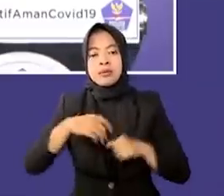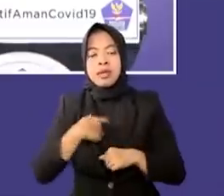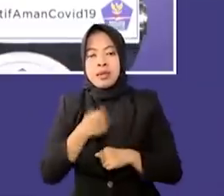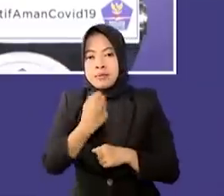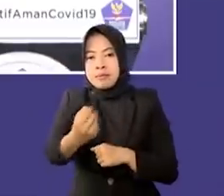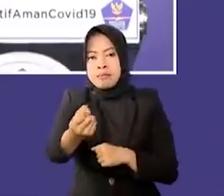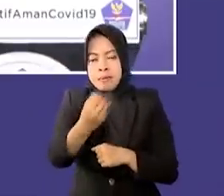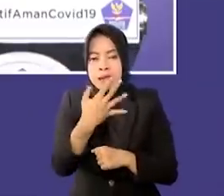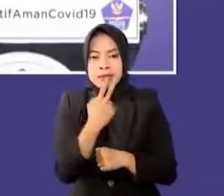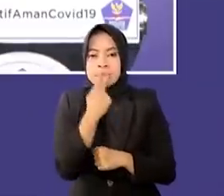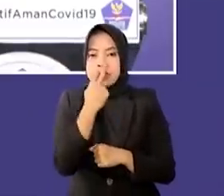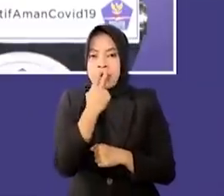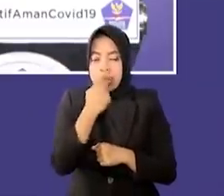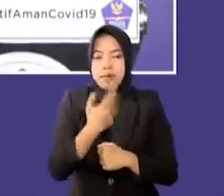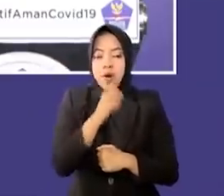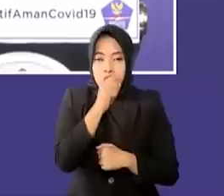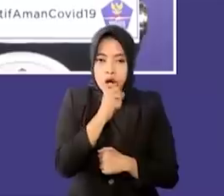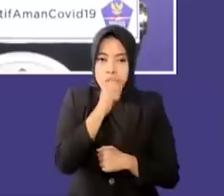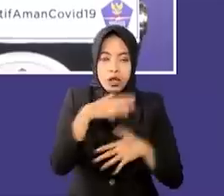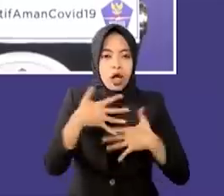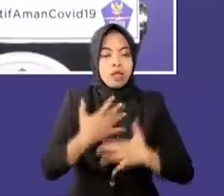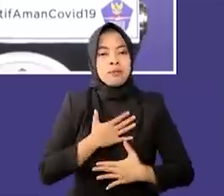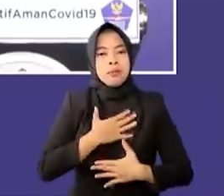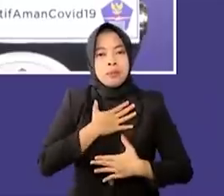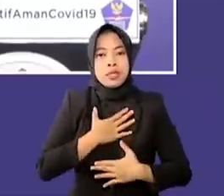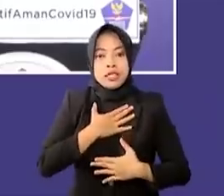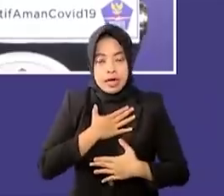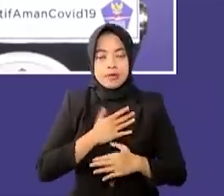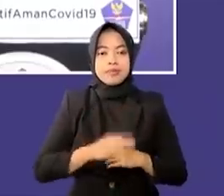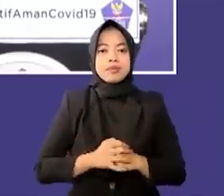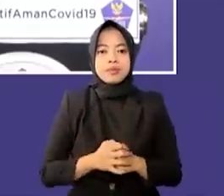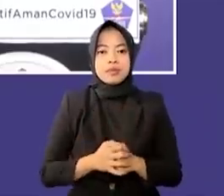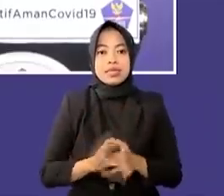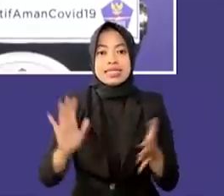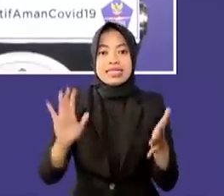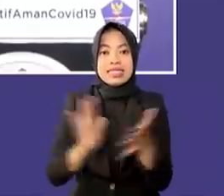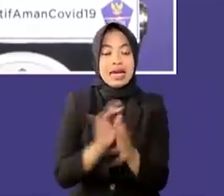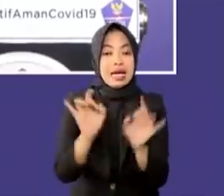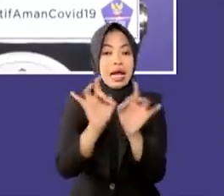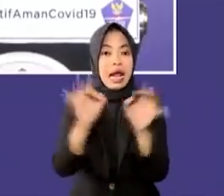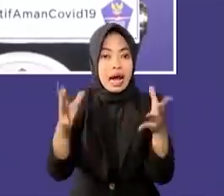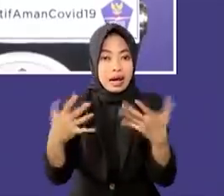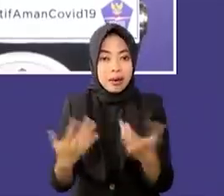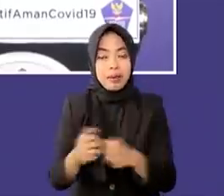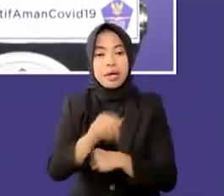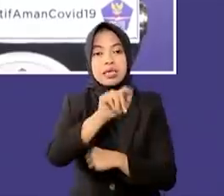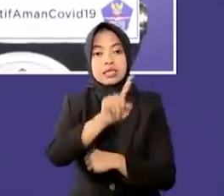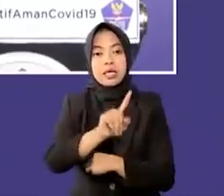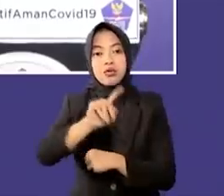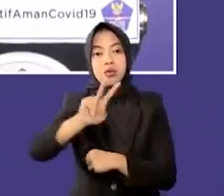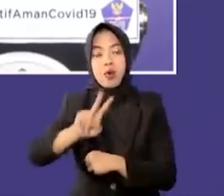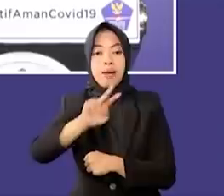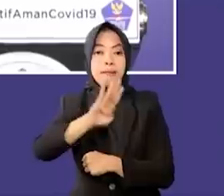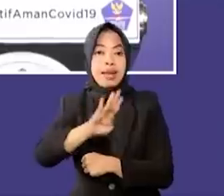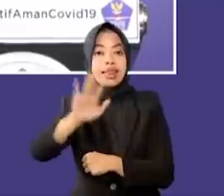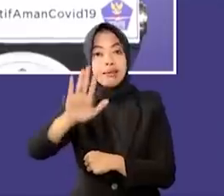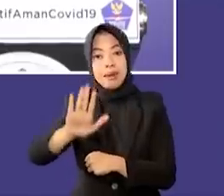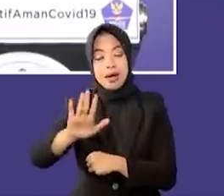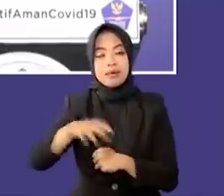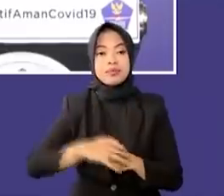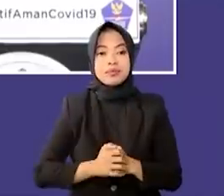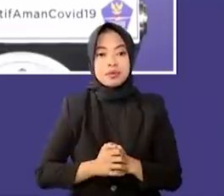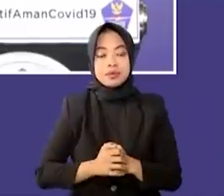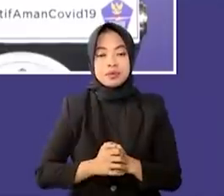pernafasannya baik batuk cuma gak sesak sementara sisa yang lainnya sebanyak 1245